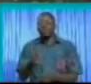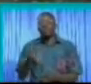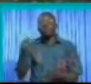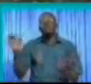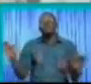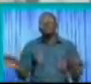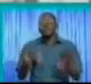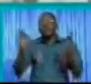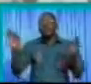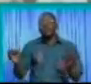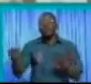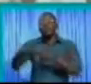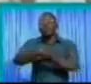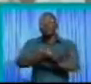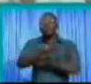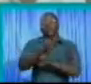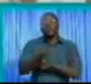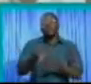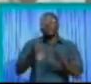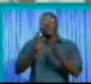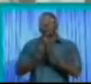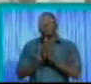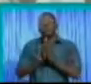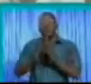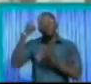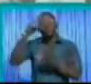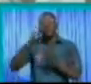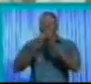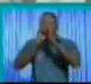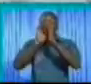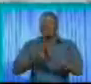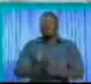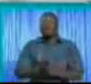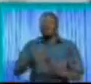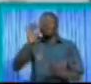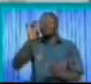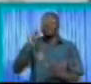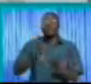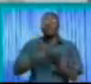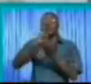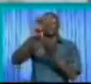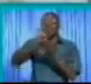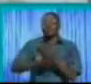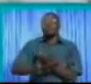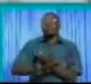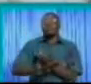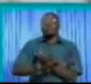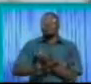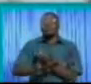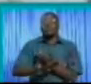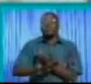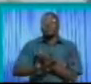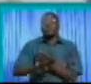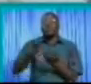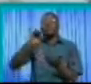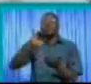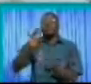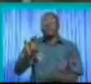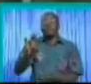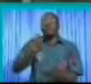différente de celle de la journée des jeûnes et de prière pour la paix, célébrée le 7 septembre. Le 7